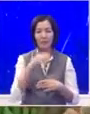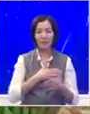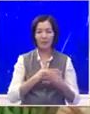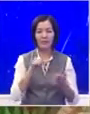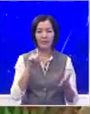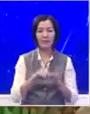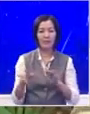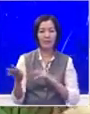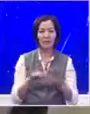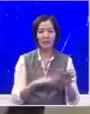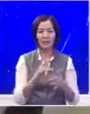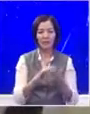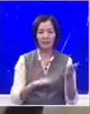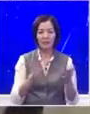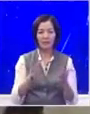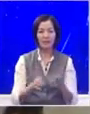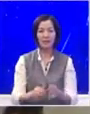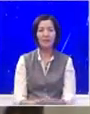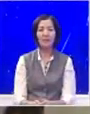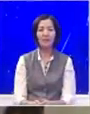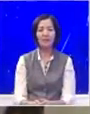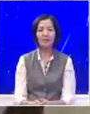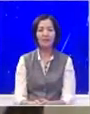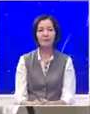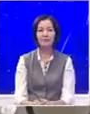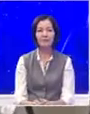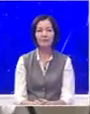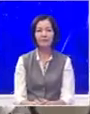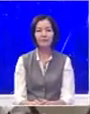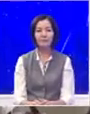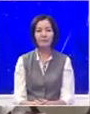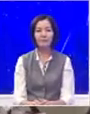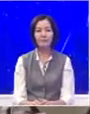атсалысқан шара әлі де жалғасады. Мәди Мәлік, Мәди Байбосынов, Жетісу телеарнасы.